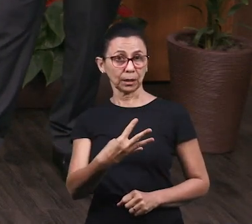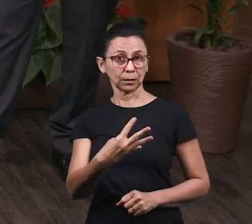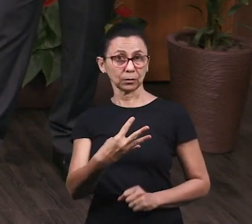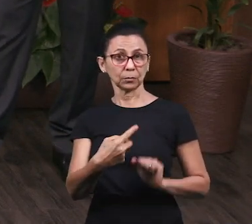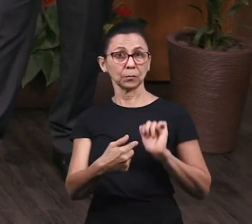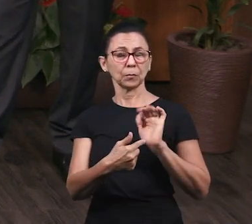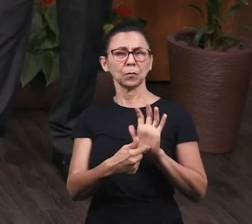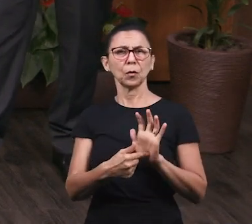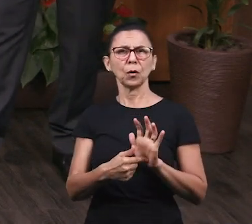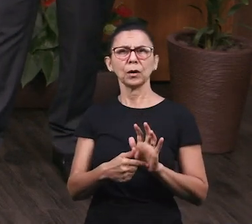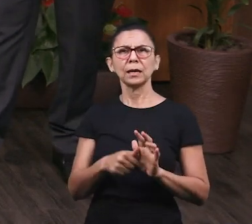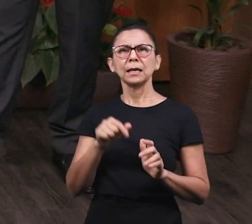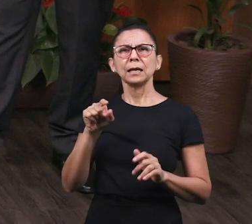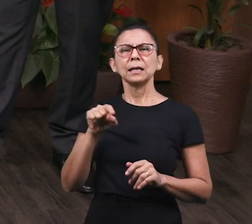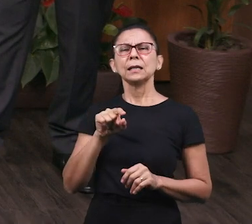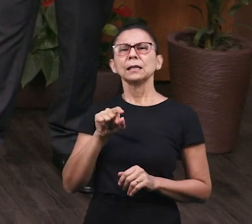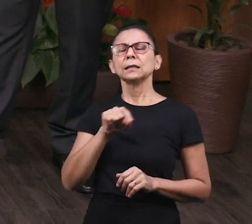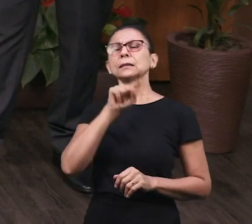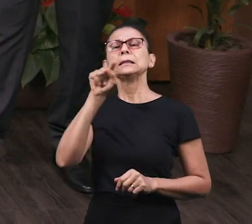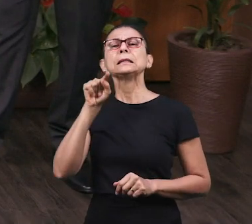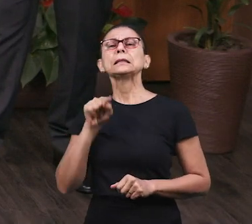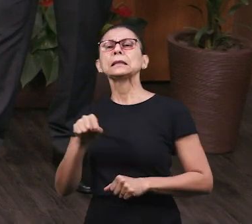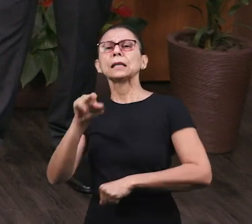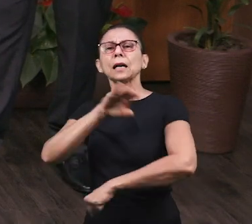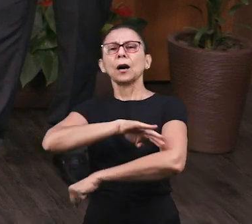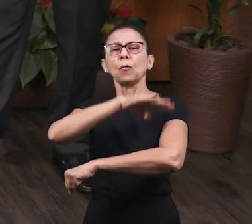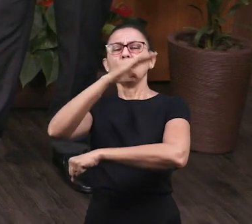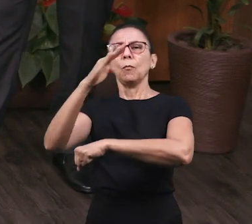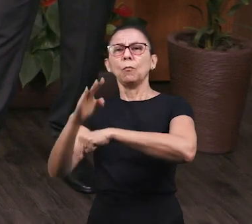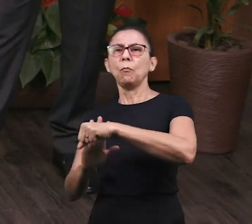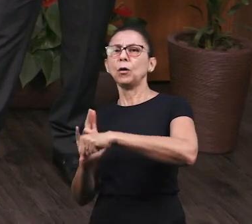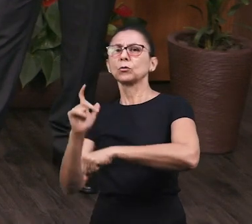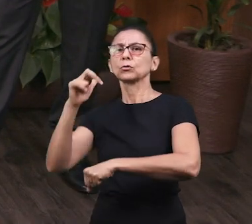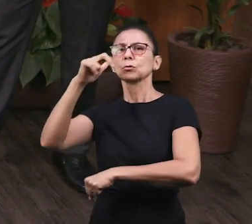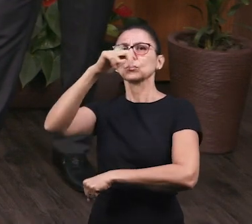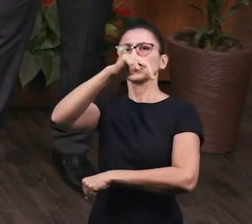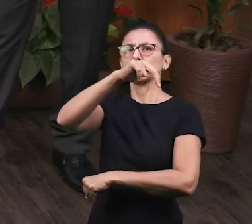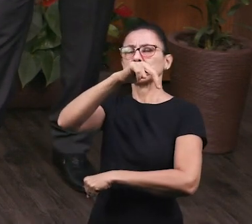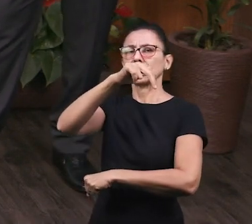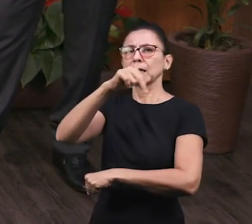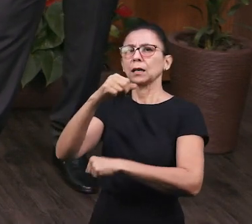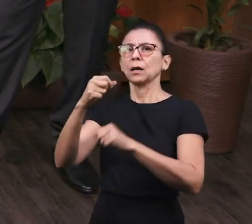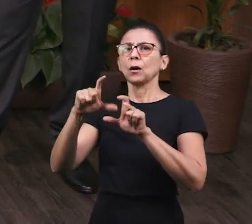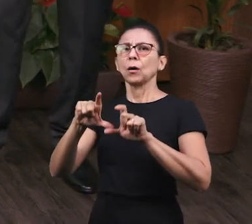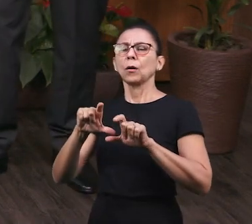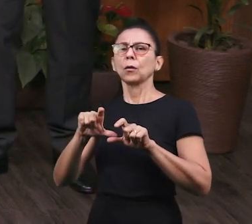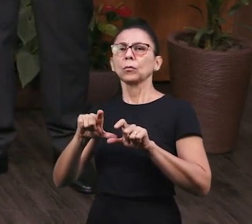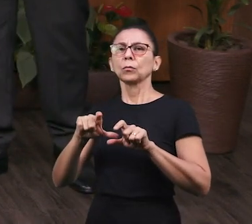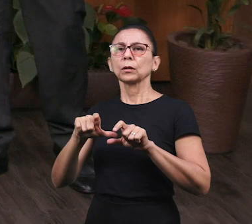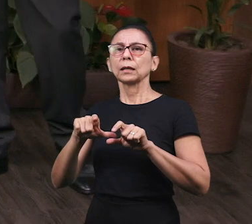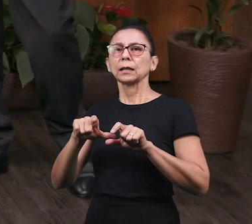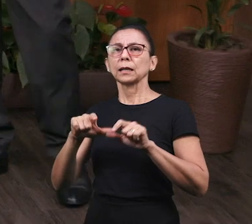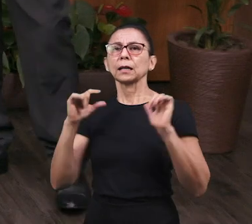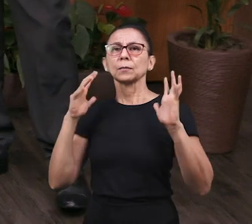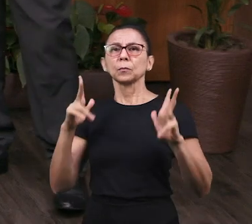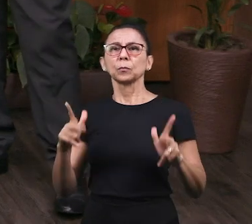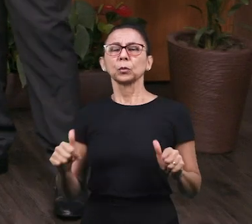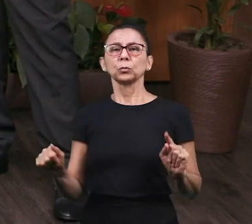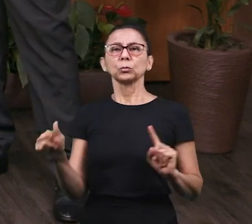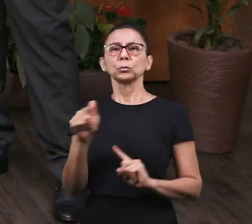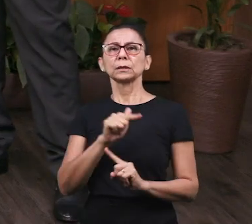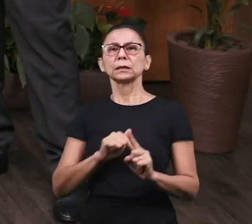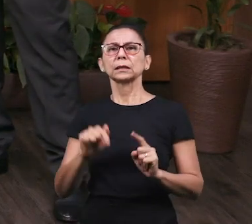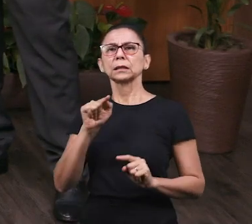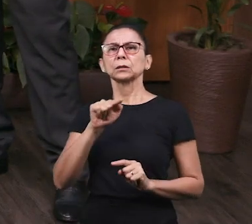la montagne du Seigneur ou qui sera dans son endroit saint ?» C'est la réponse qui se trouve dans le